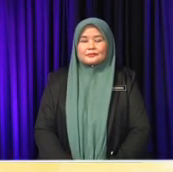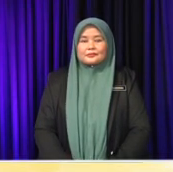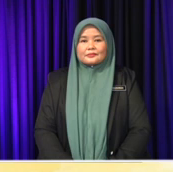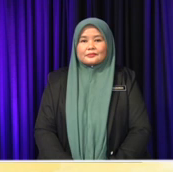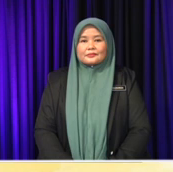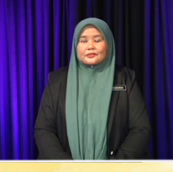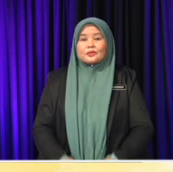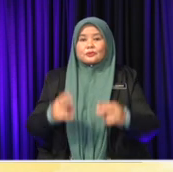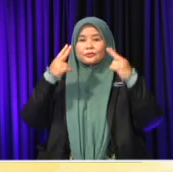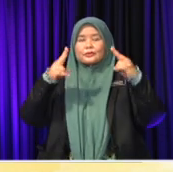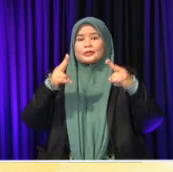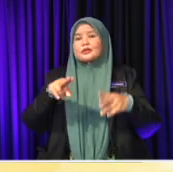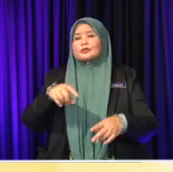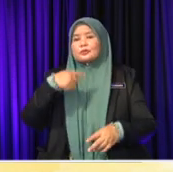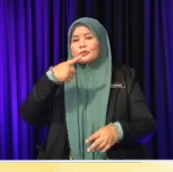pertama